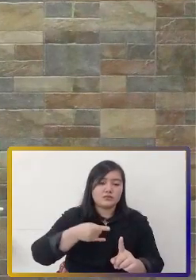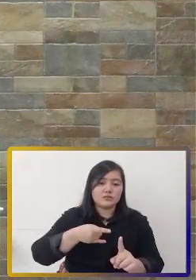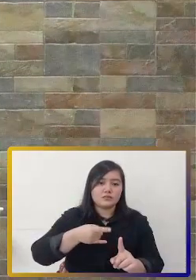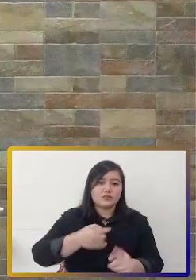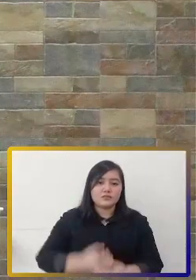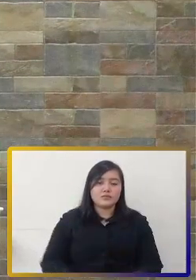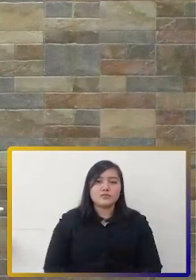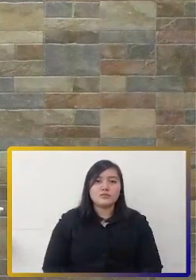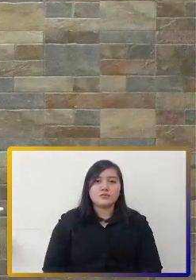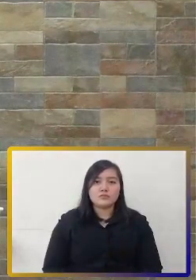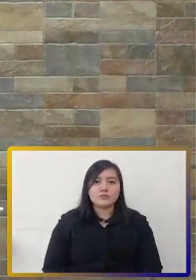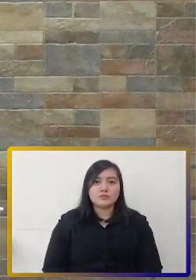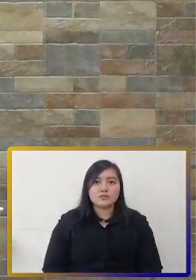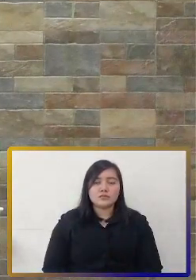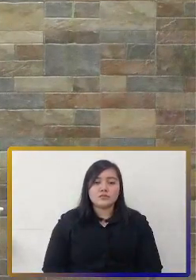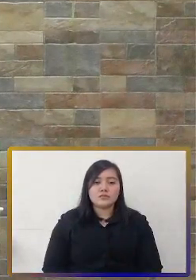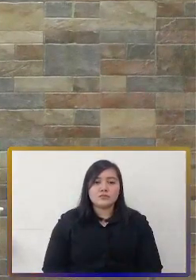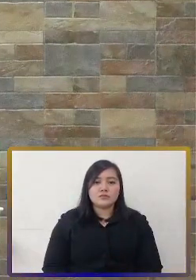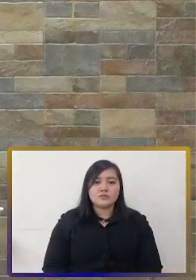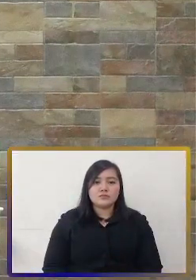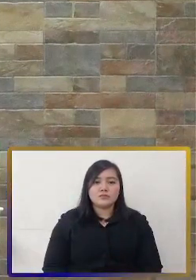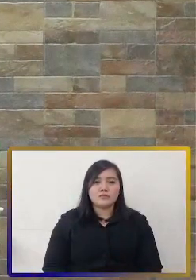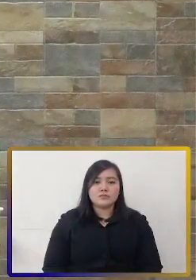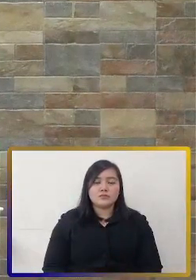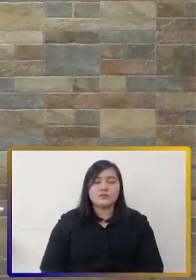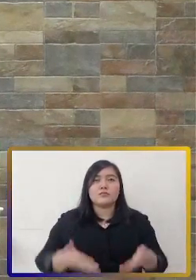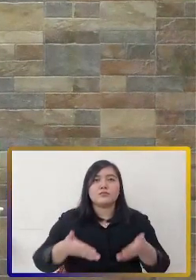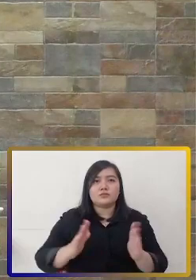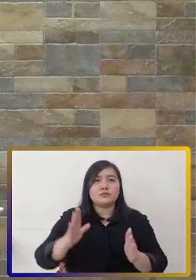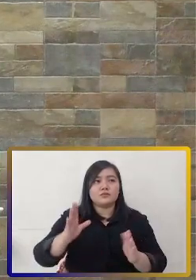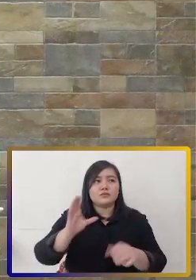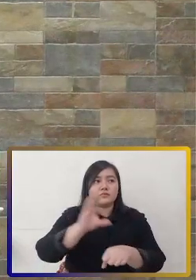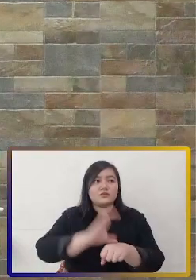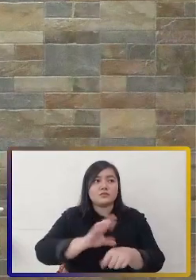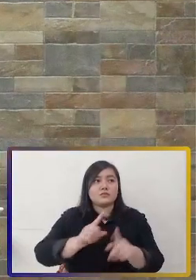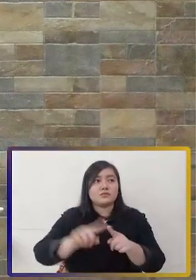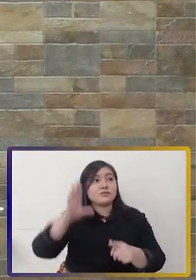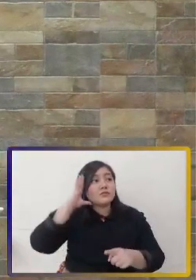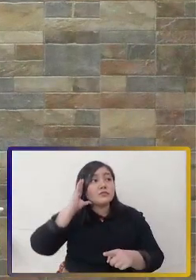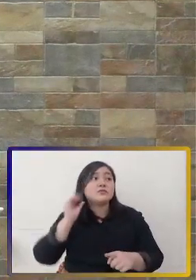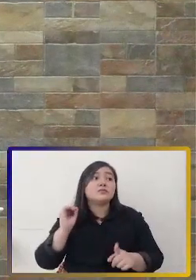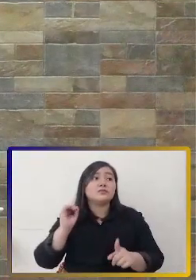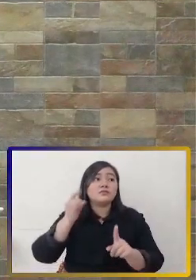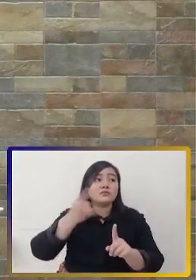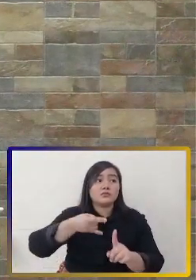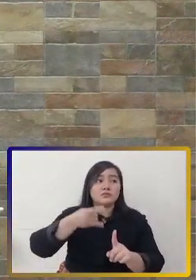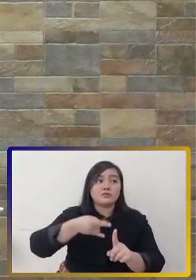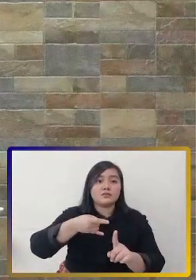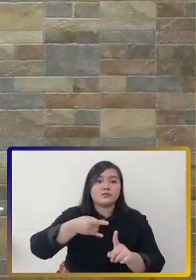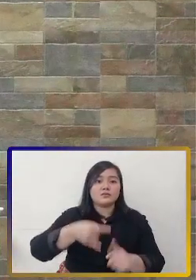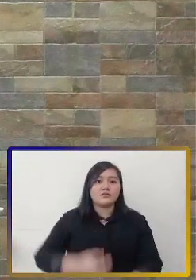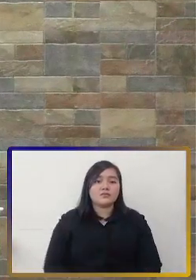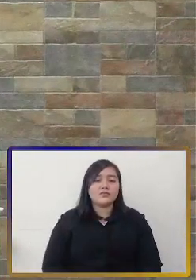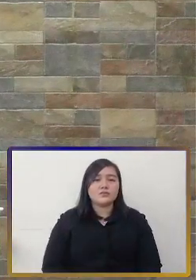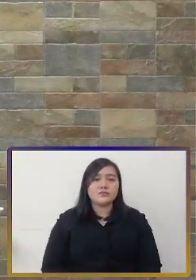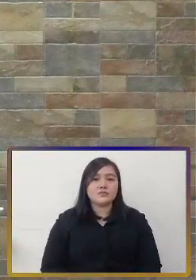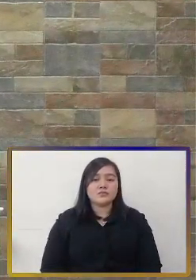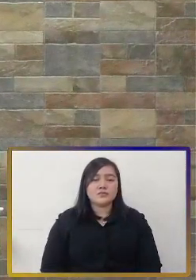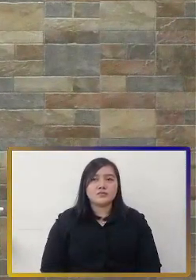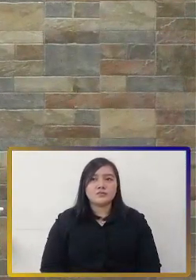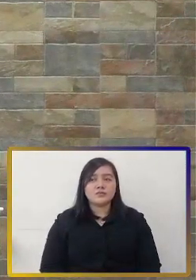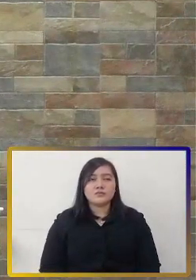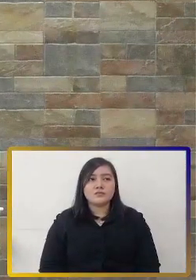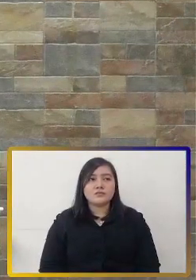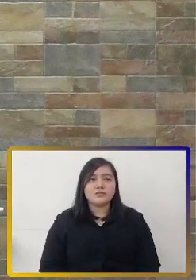right? Pinahintulutan niya po na dumating sa simbahan yung tinatawag po na persecution. Bakit niya po pinahintulutan? All